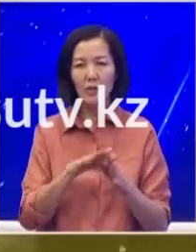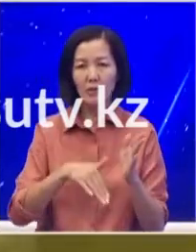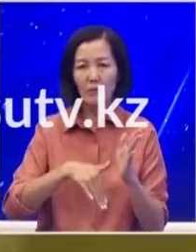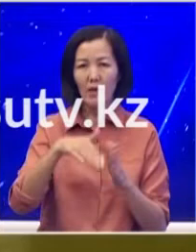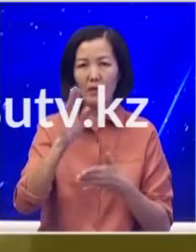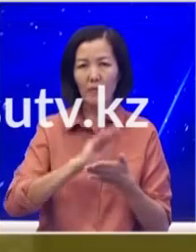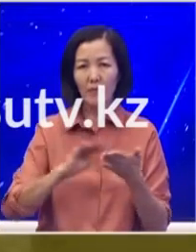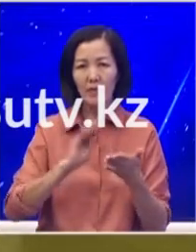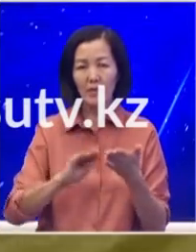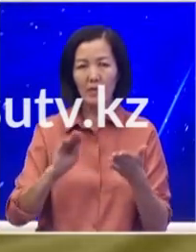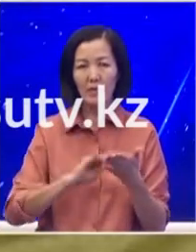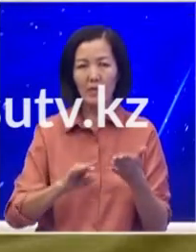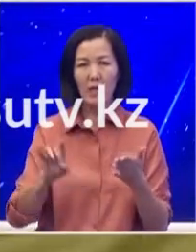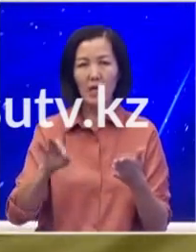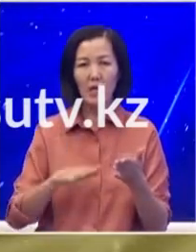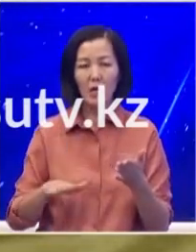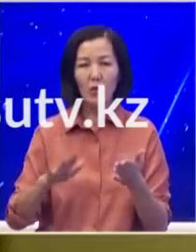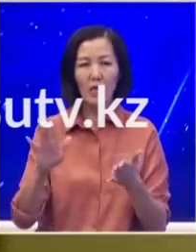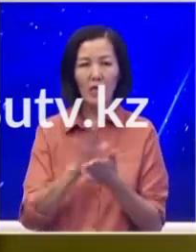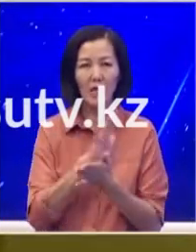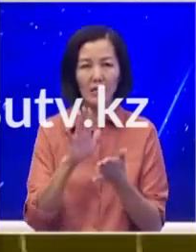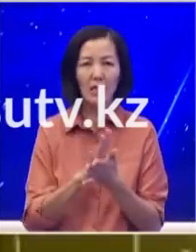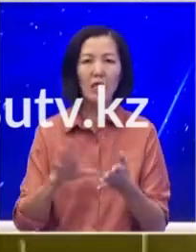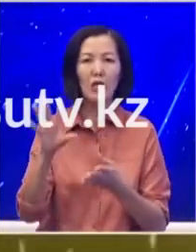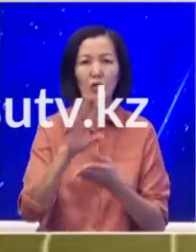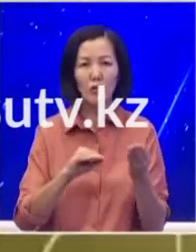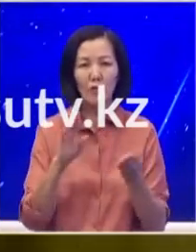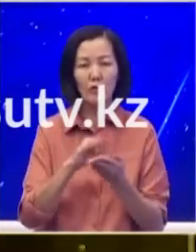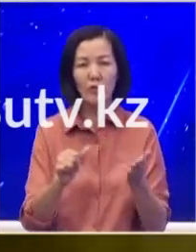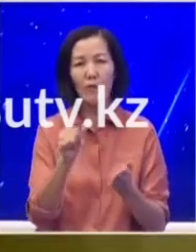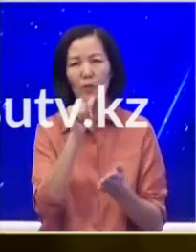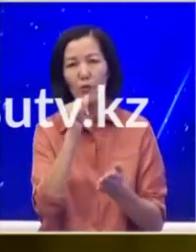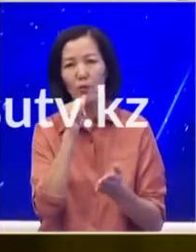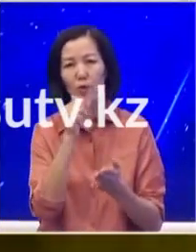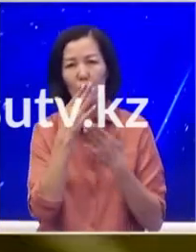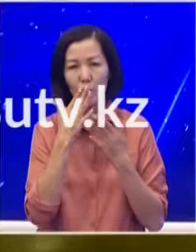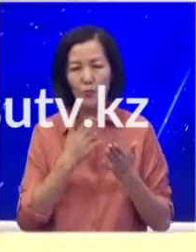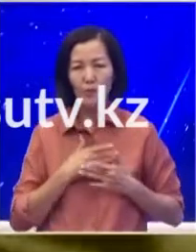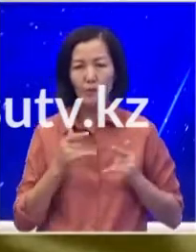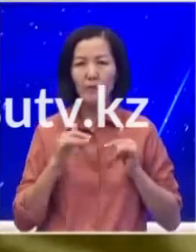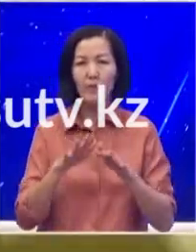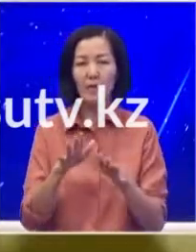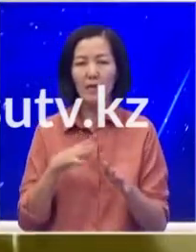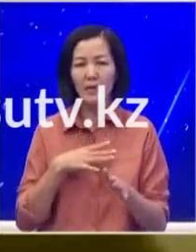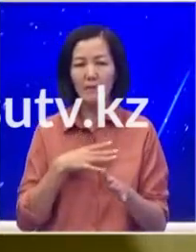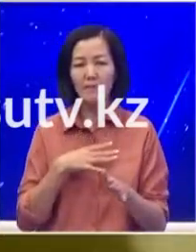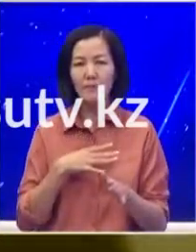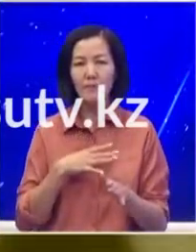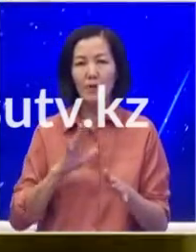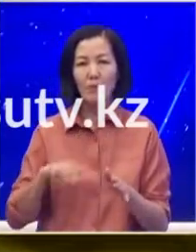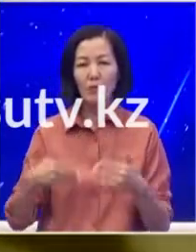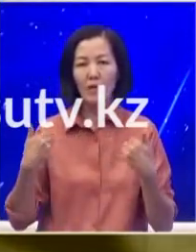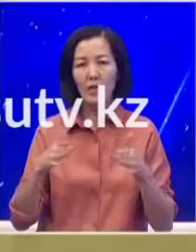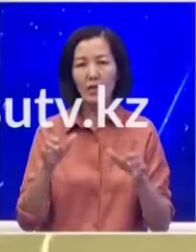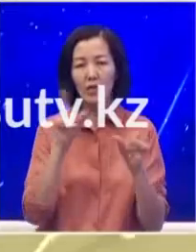писала различные статьи в районные газеты и снова пробовала свои силы в любимом деле. Талант и упорство позволили ей после окончания